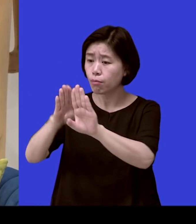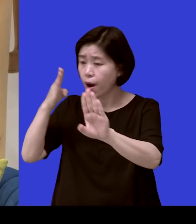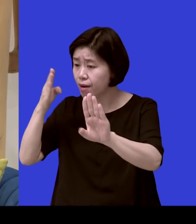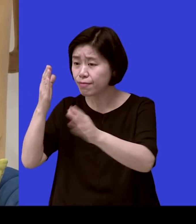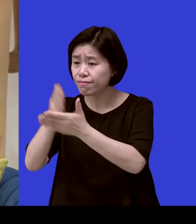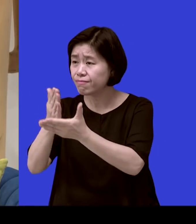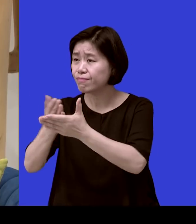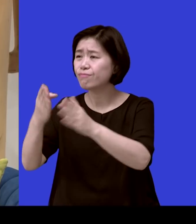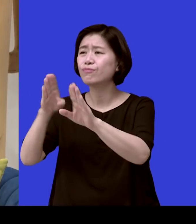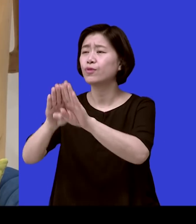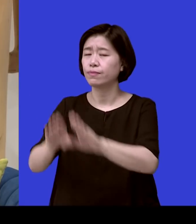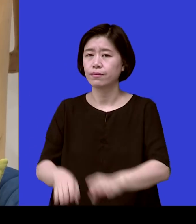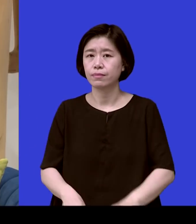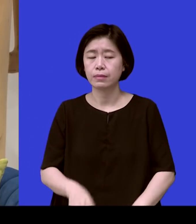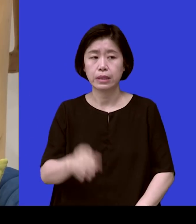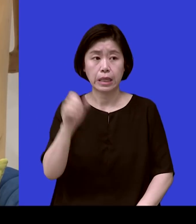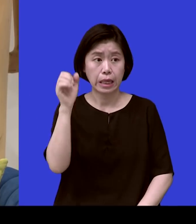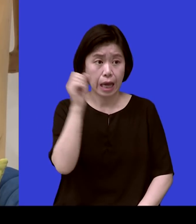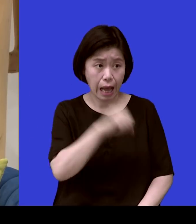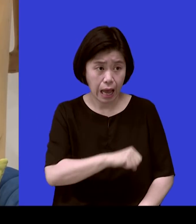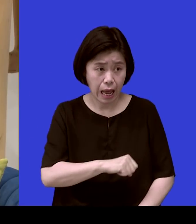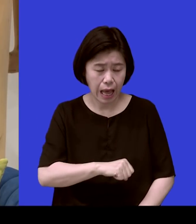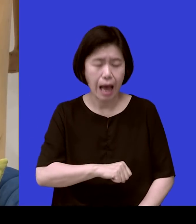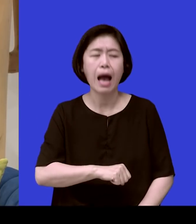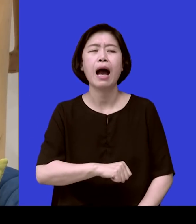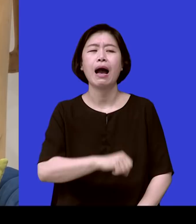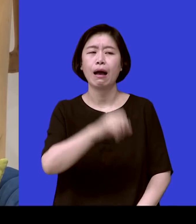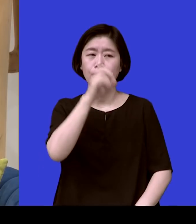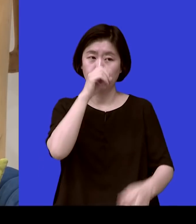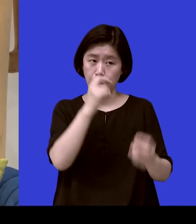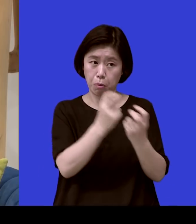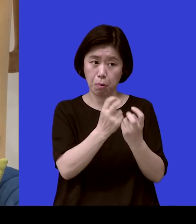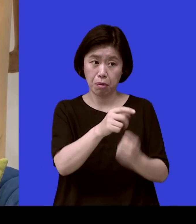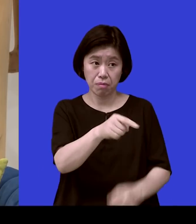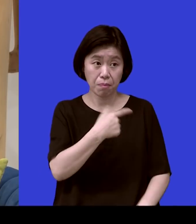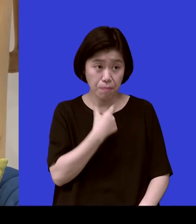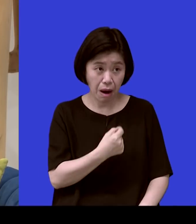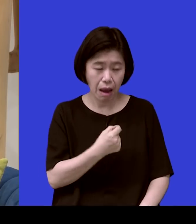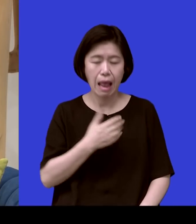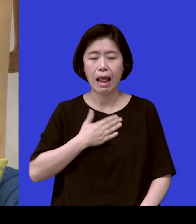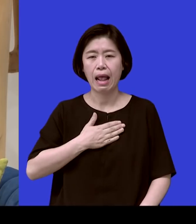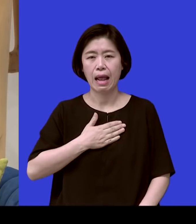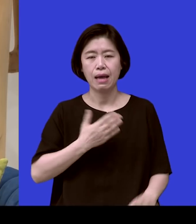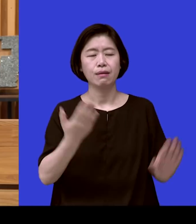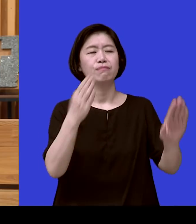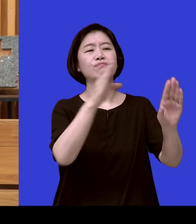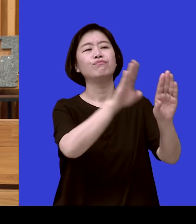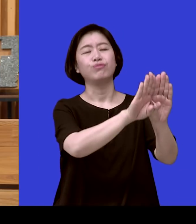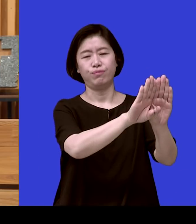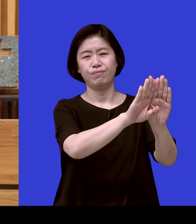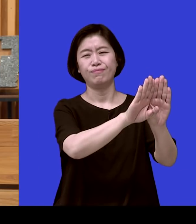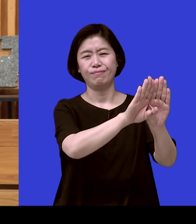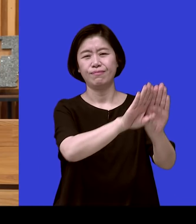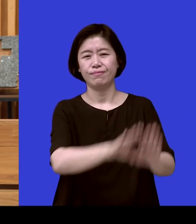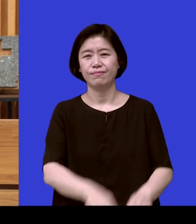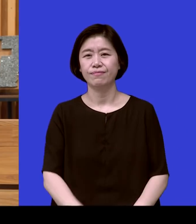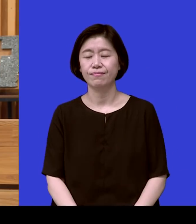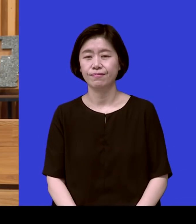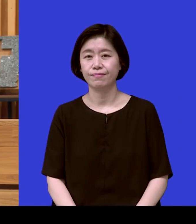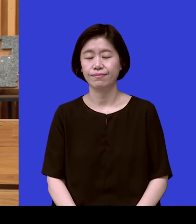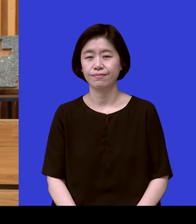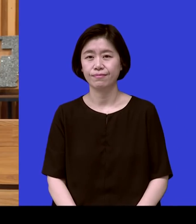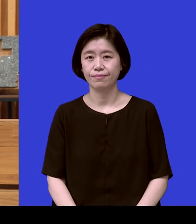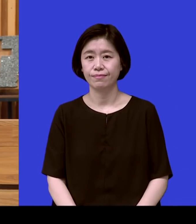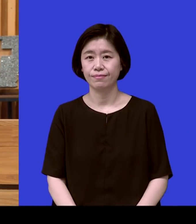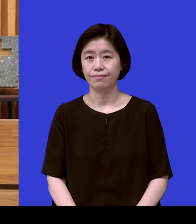그런 방법이 있구나. 네. 넌 그랬으면 좋겠구나. 예. 그러면서 제가 그 이후로 문을 늘 닫아줬어요.